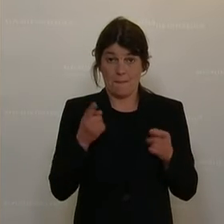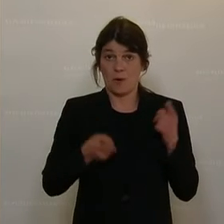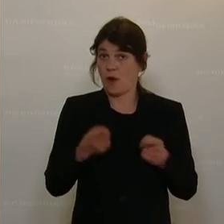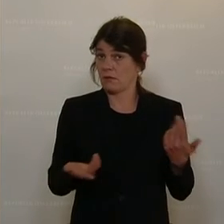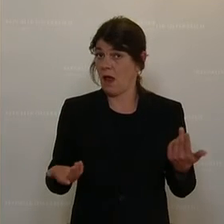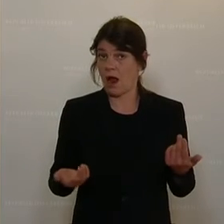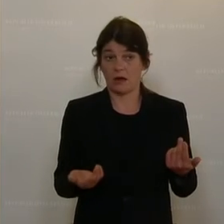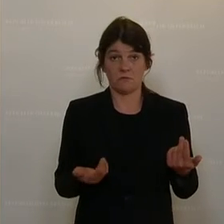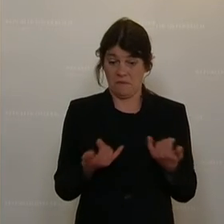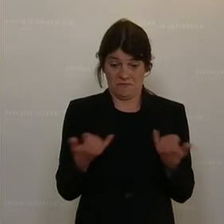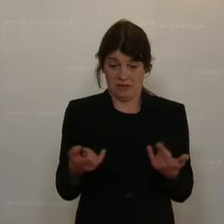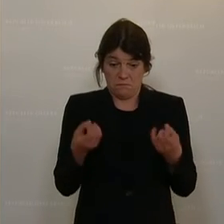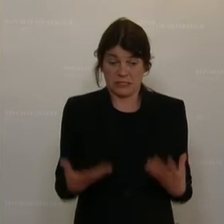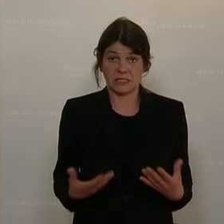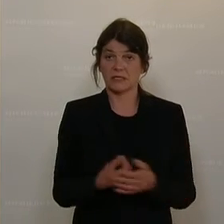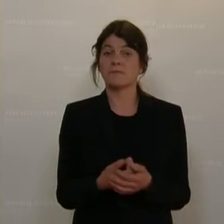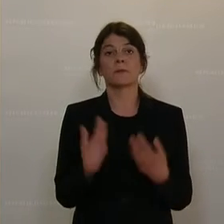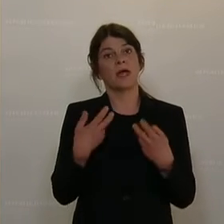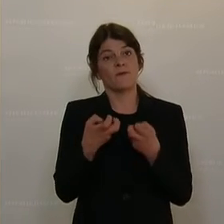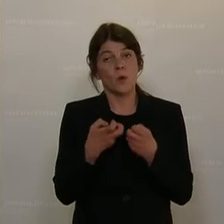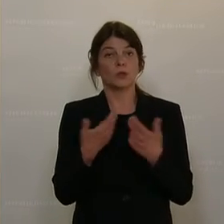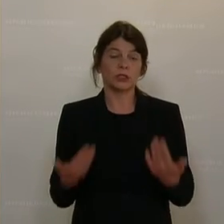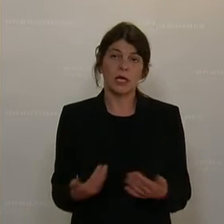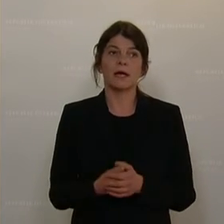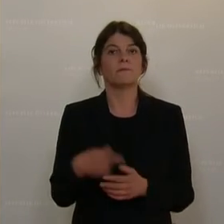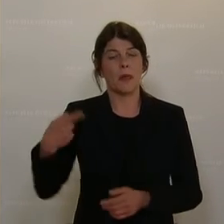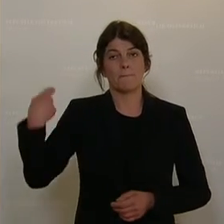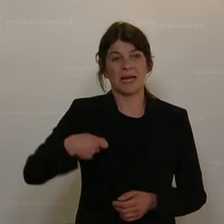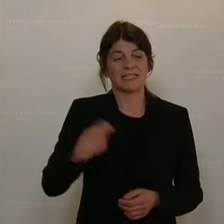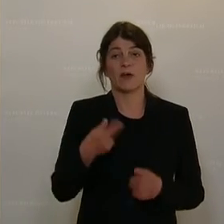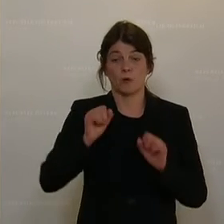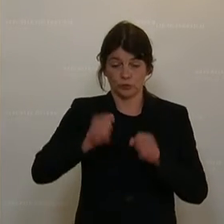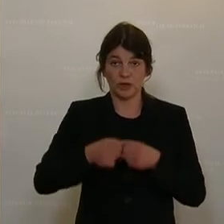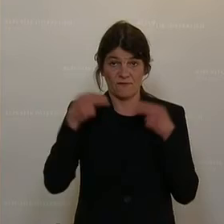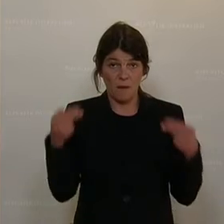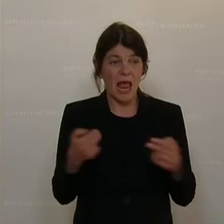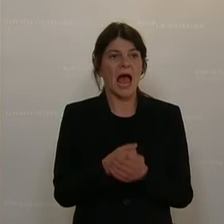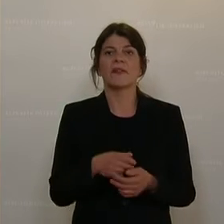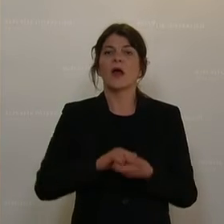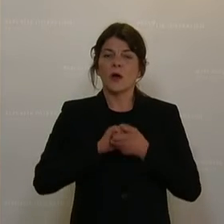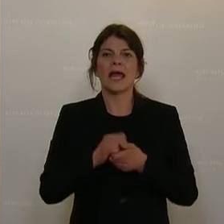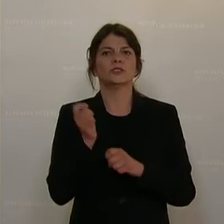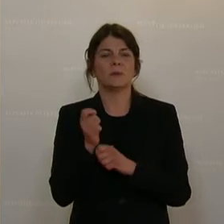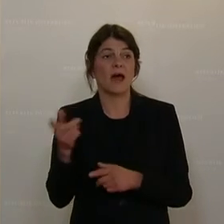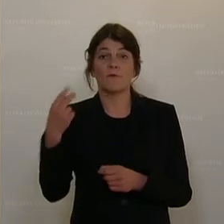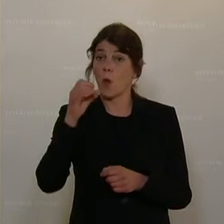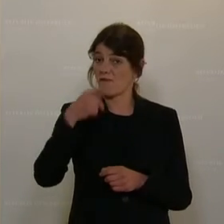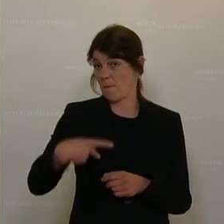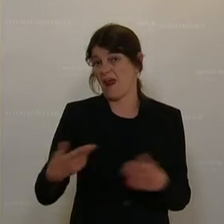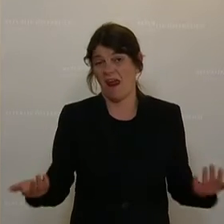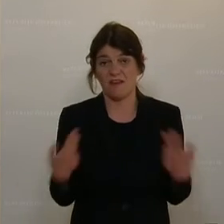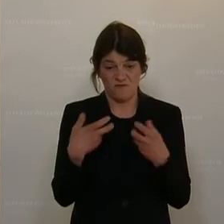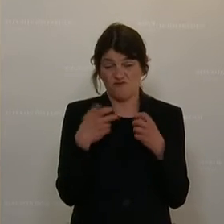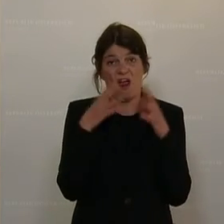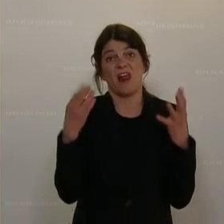beurteilen, wie es dazu letztendlich jetzt gekommen ist. Ich wünsche dem designierten Präsidenten des Skiverbandes, den Kollegen Karl Schmidhofer von der ÖVP,